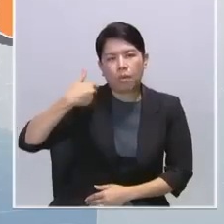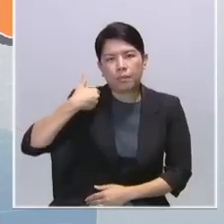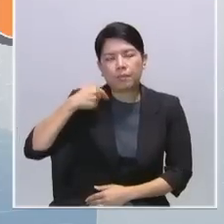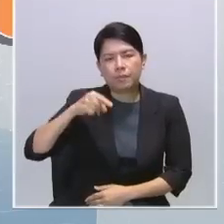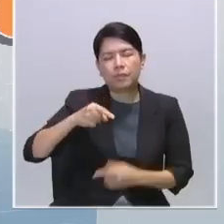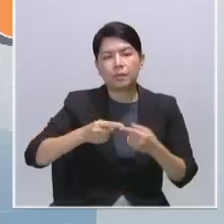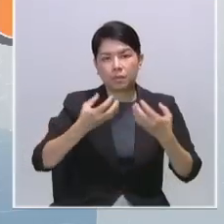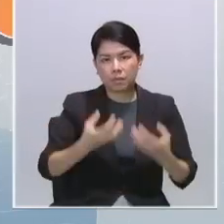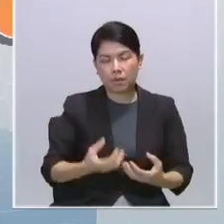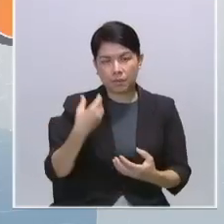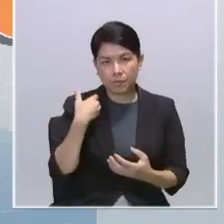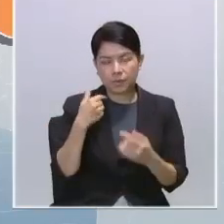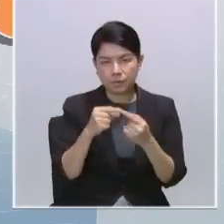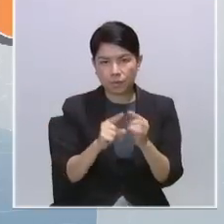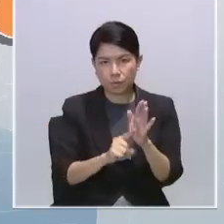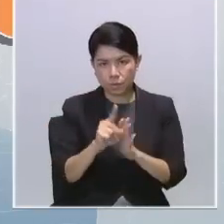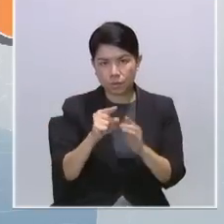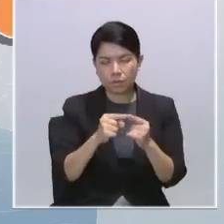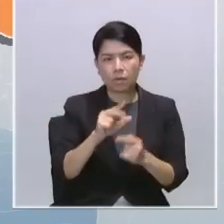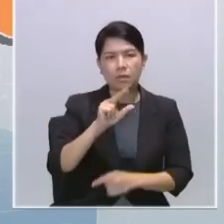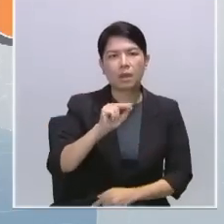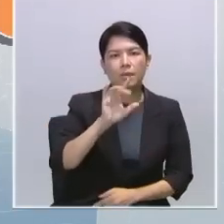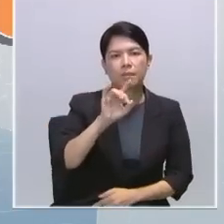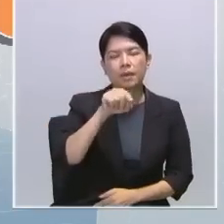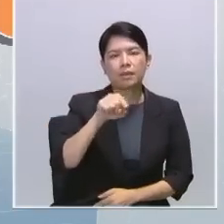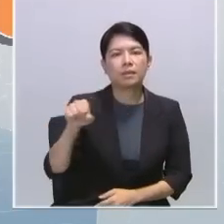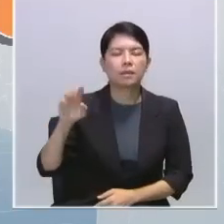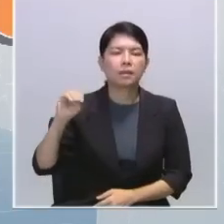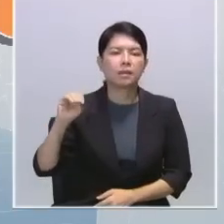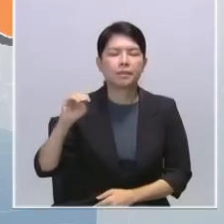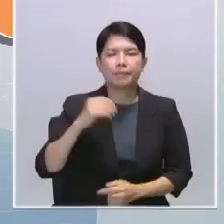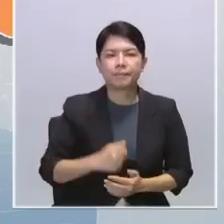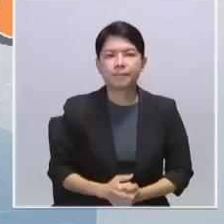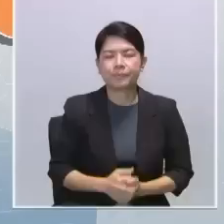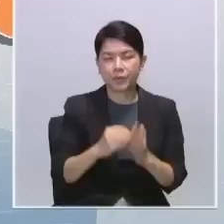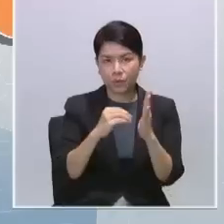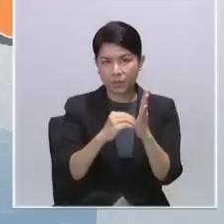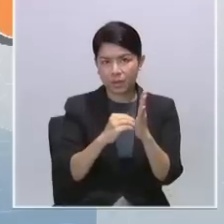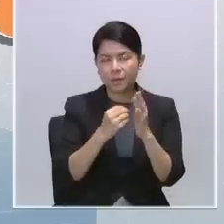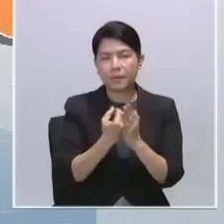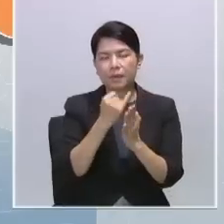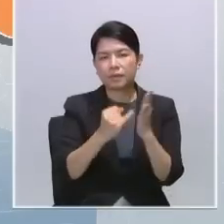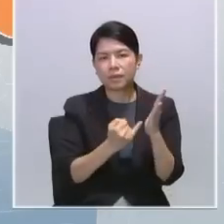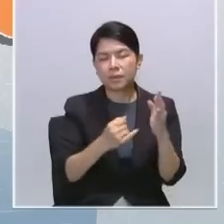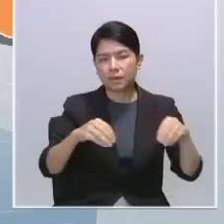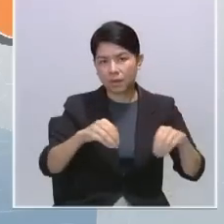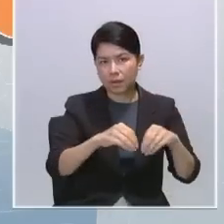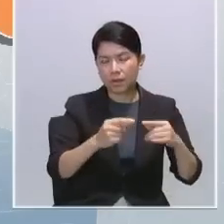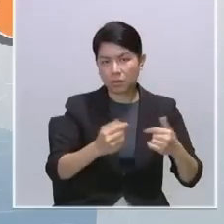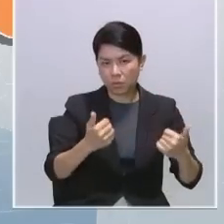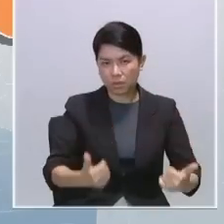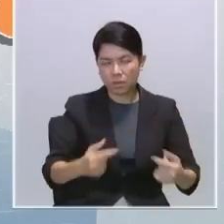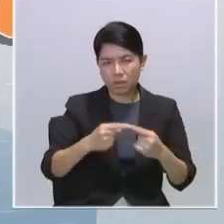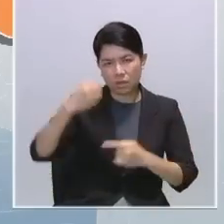าศร้อนจัดบางแห่งด้วยอุณหภูมิสูงสุด38ถึง40องศาเซลเซียสกรุงเทพมหานครและปริมณฑลนั้นวันนี้อาก